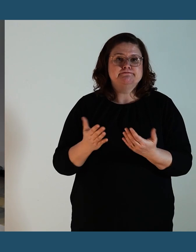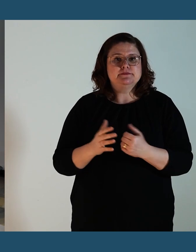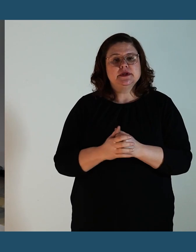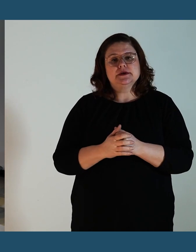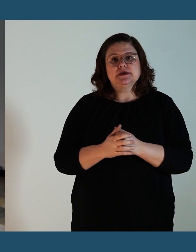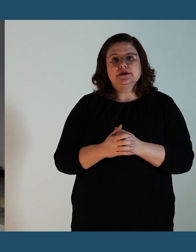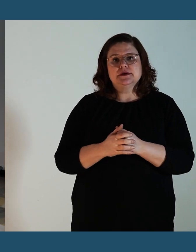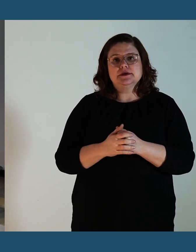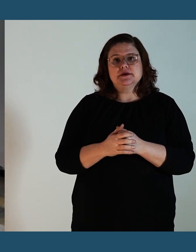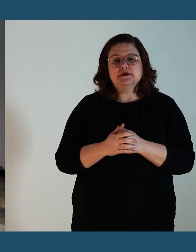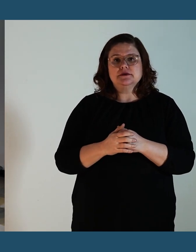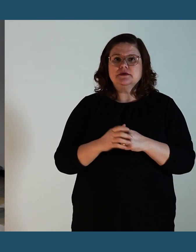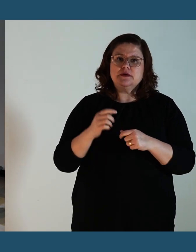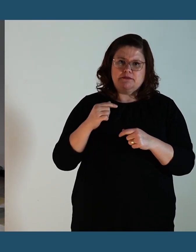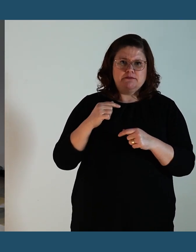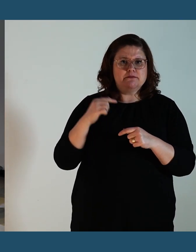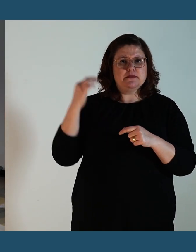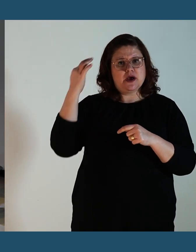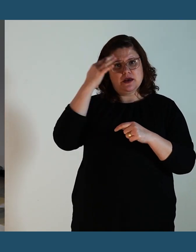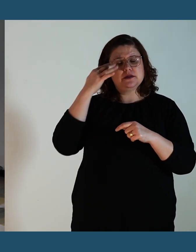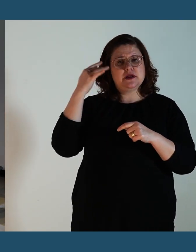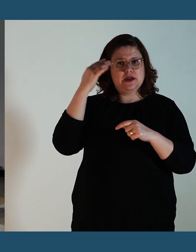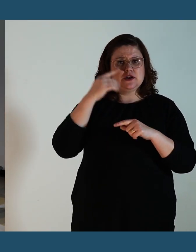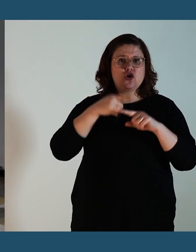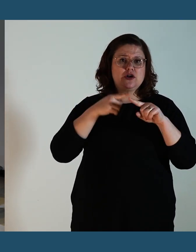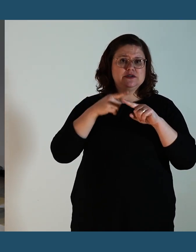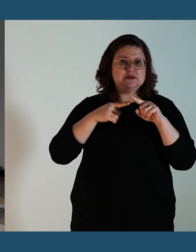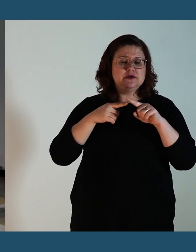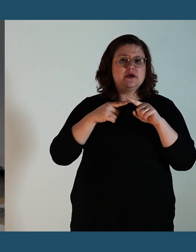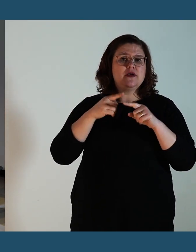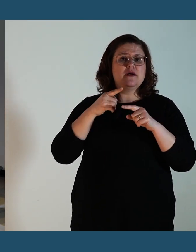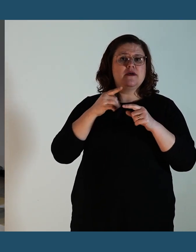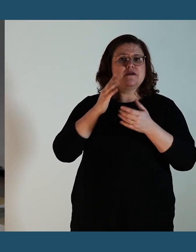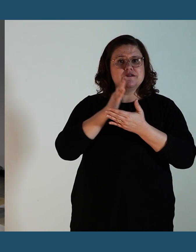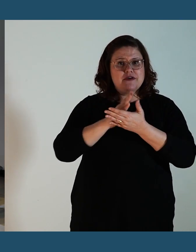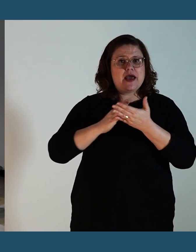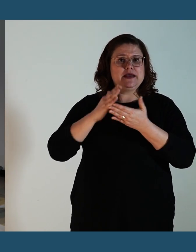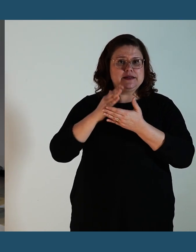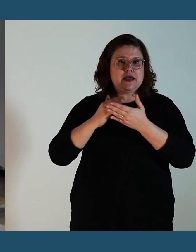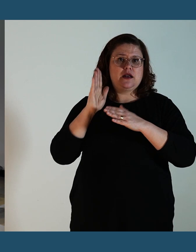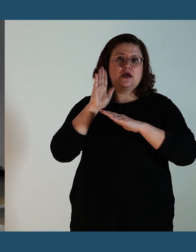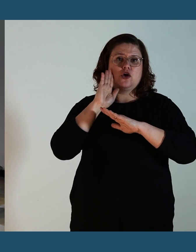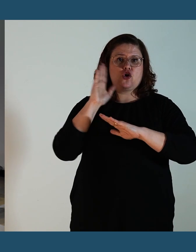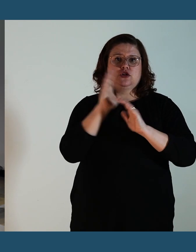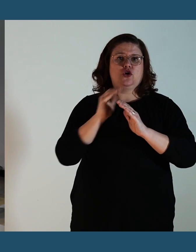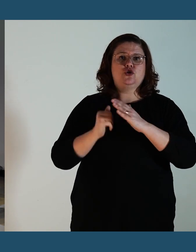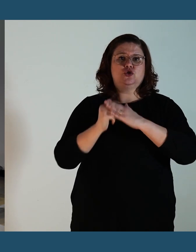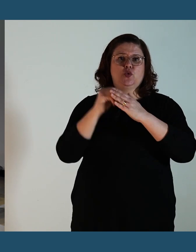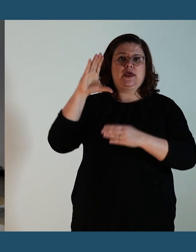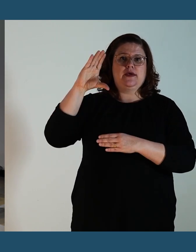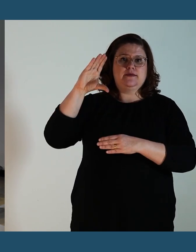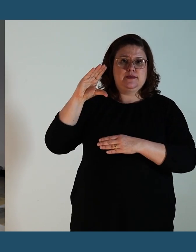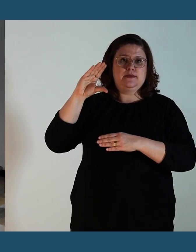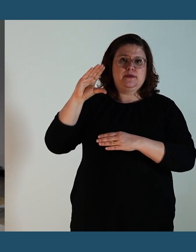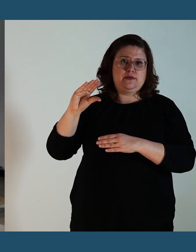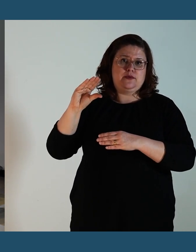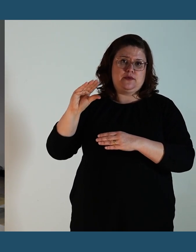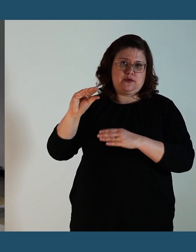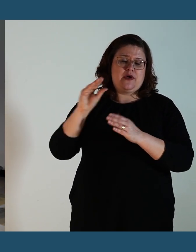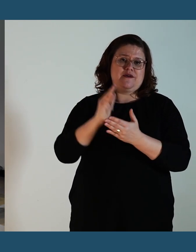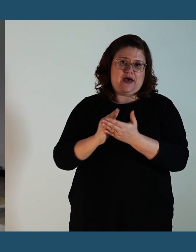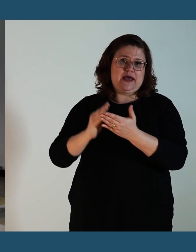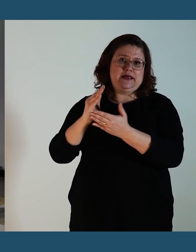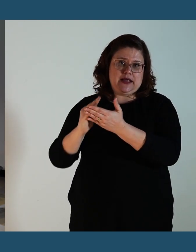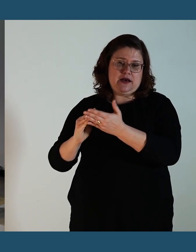Sen takia mä kannatan sitä, että me vähitellen pienennetään sen osuutta ja pidetään sitten